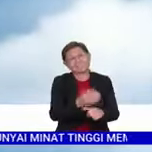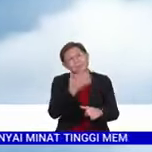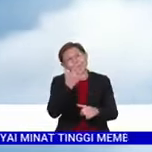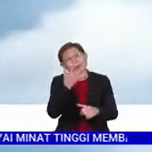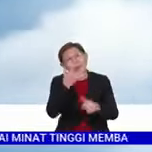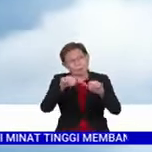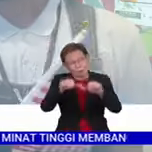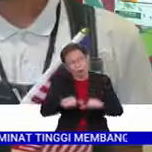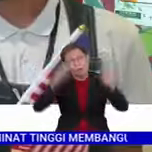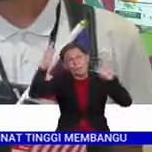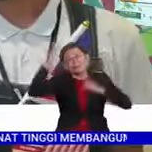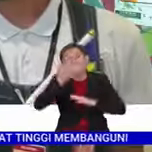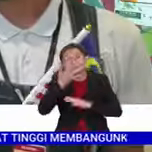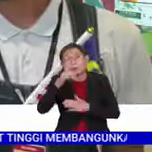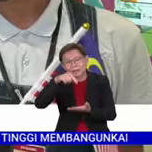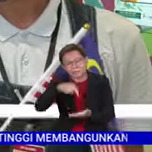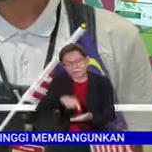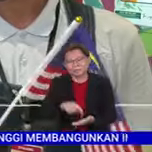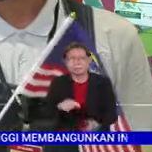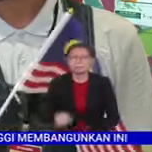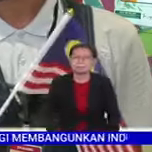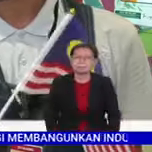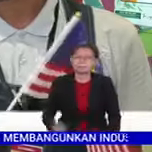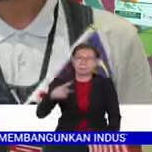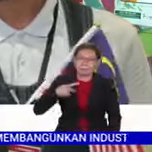ini. Kita menyebarkan